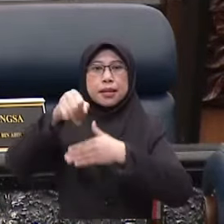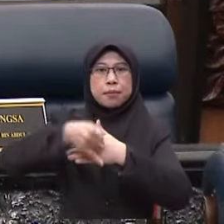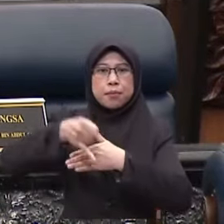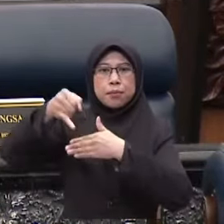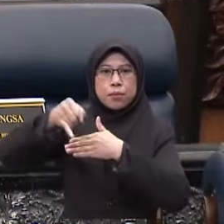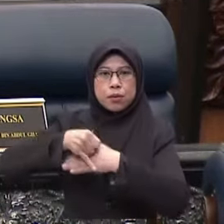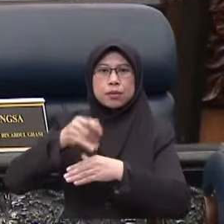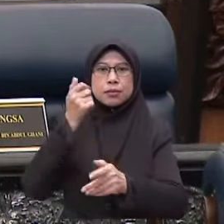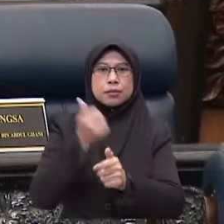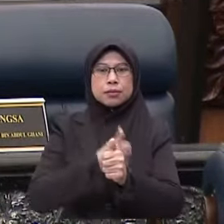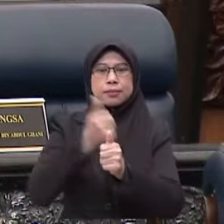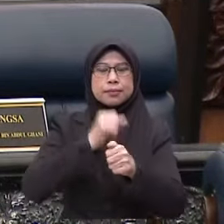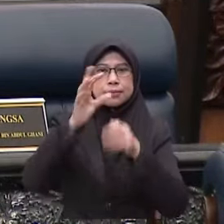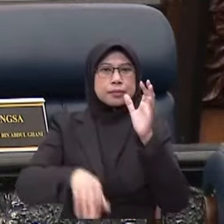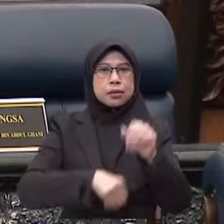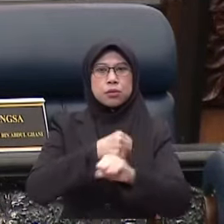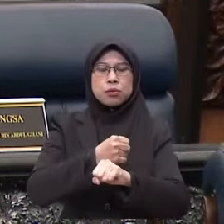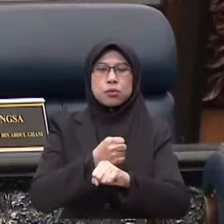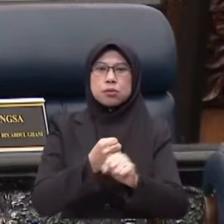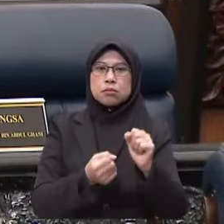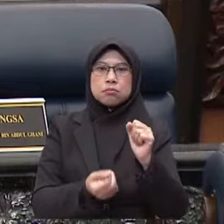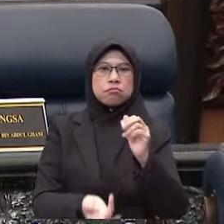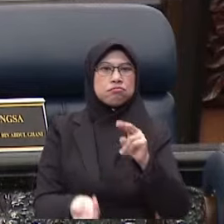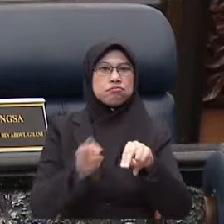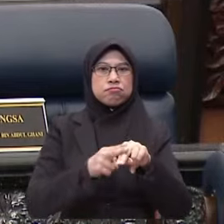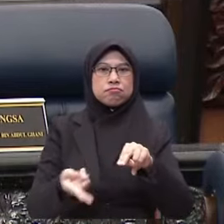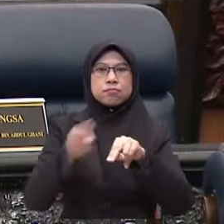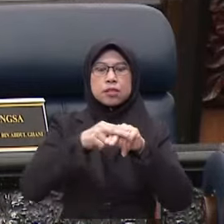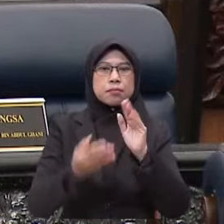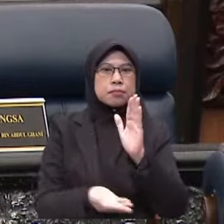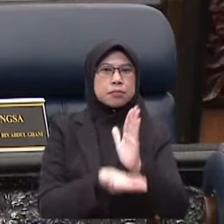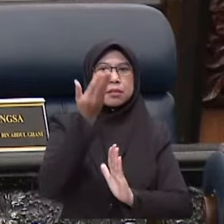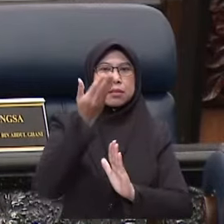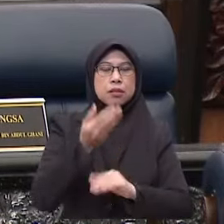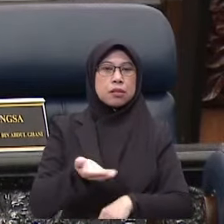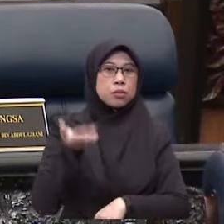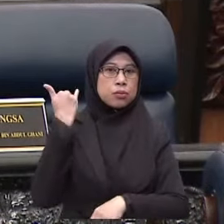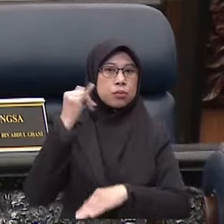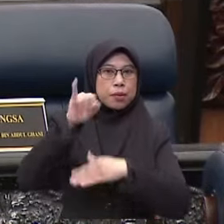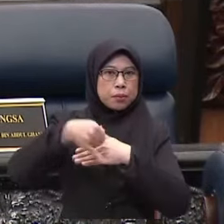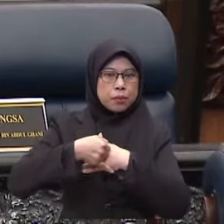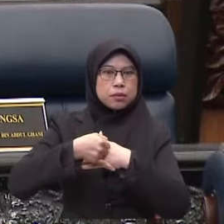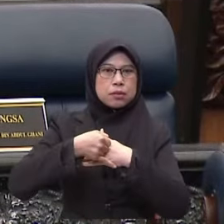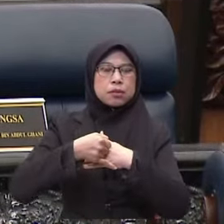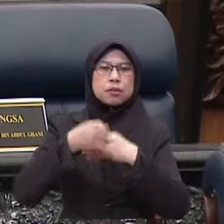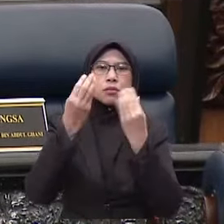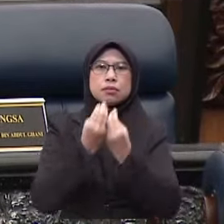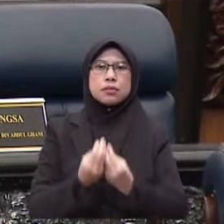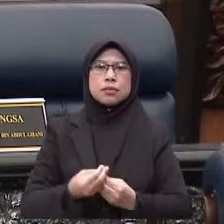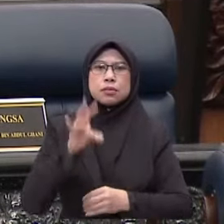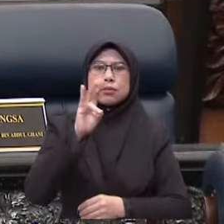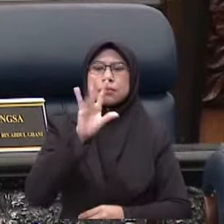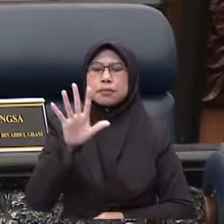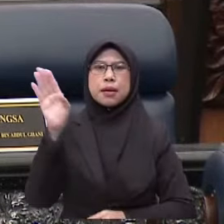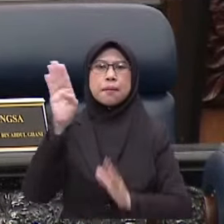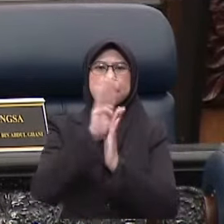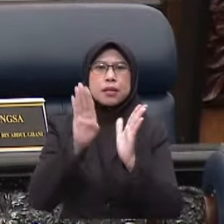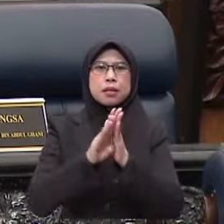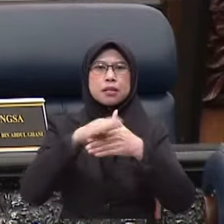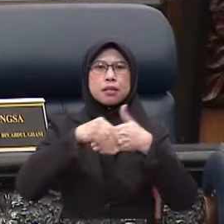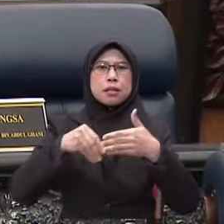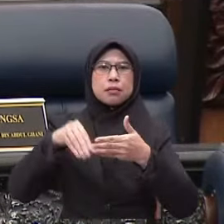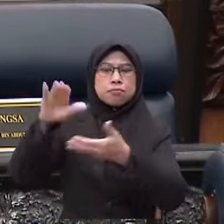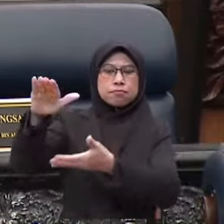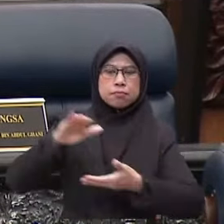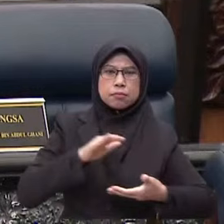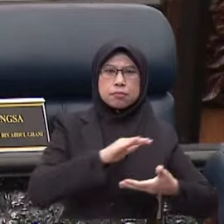tahun semakin meningkat jumlah import pada tahun lepas berjumlah 75 bilion